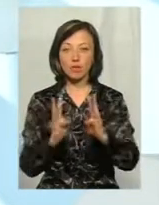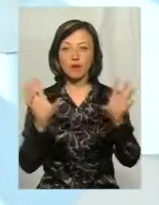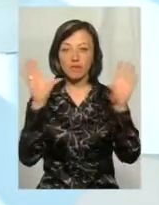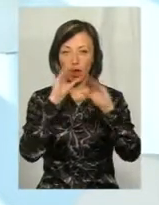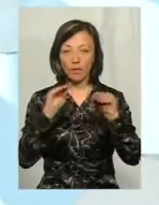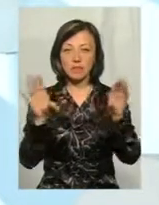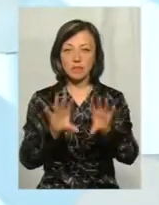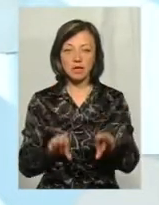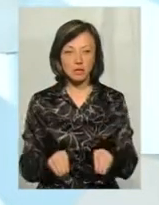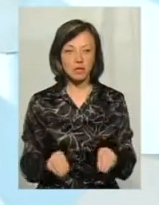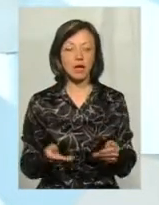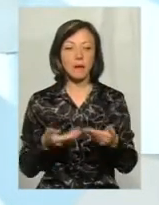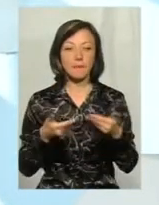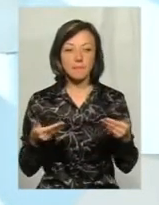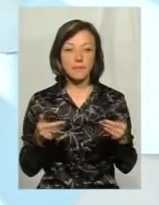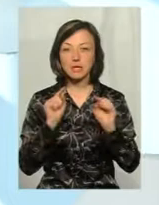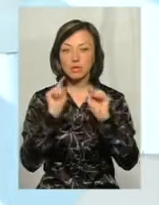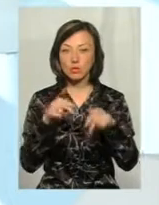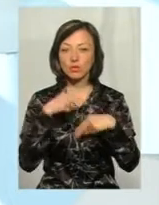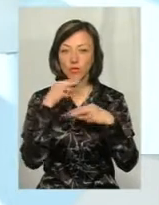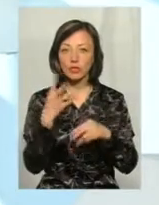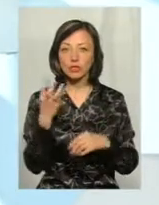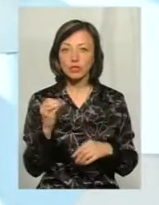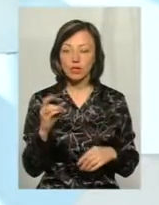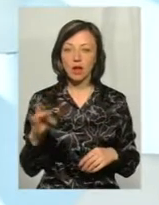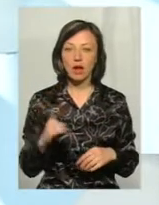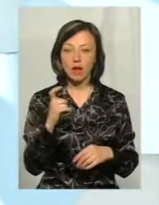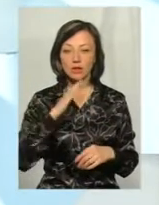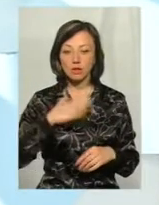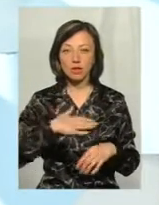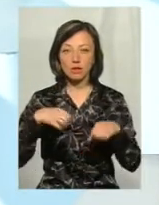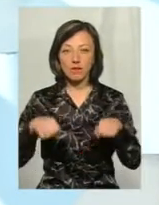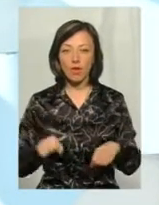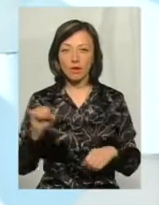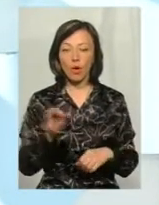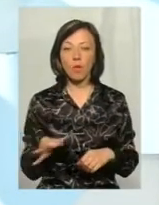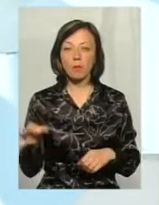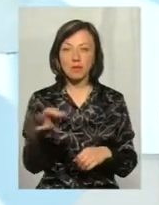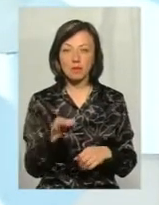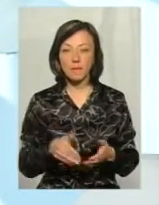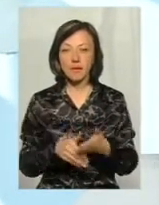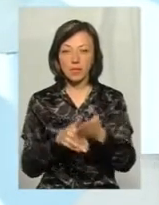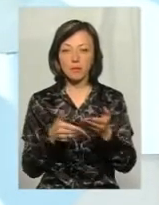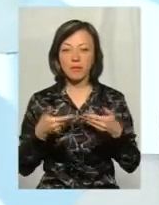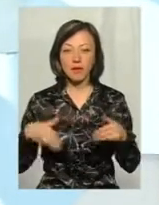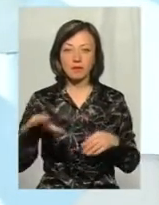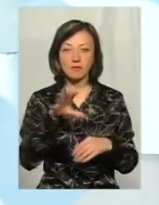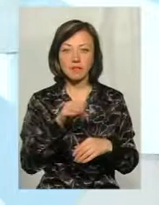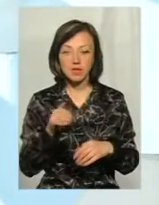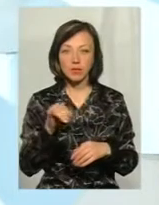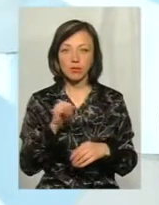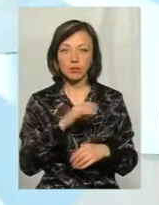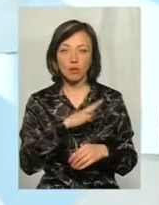значить, загасити. Ми звернули увагу ще раз, і наша влада, і обласна, значить, підтримала і нас, і всіх, і